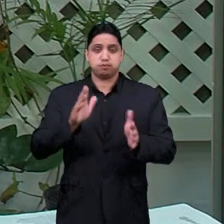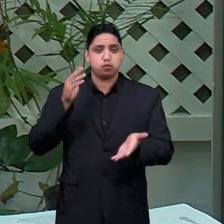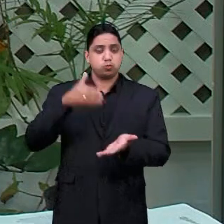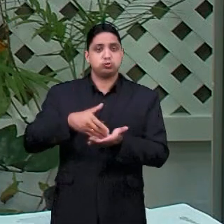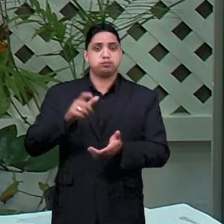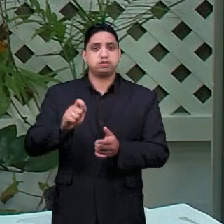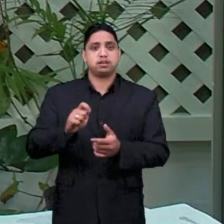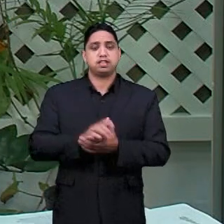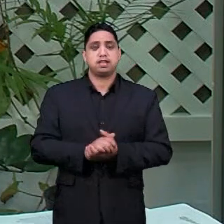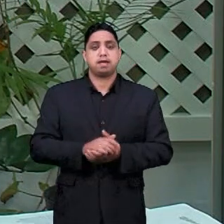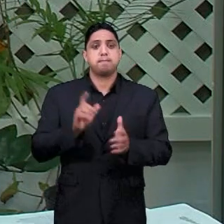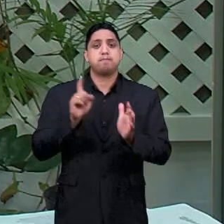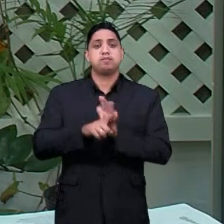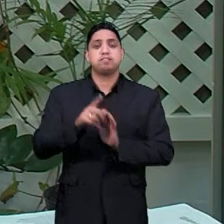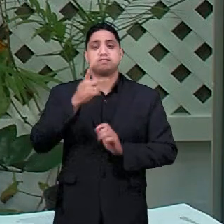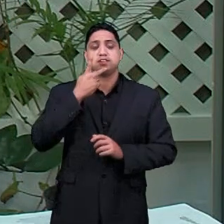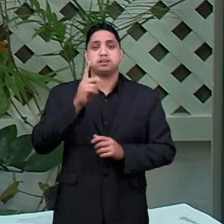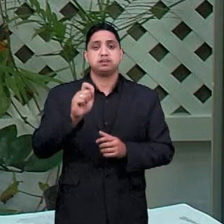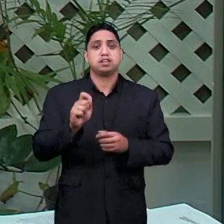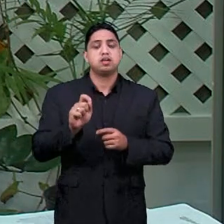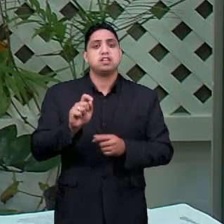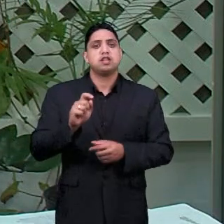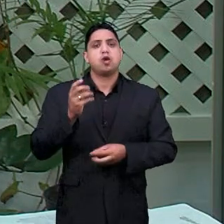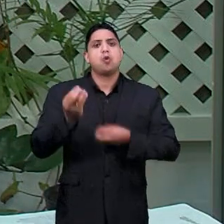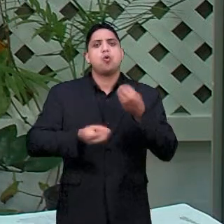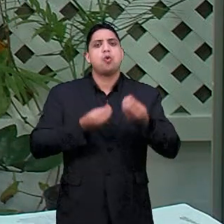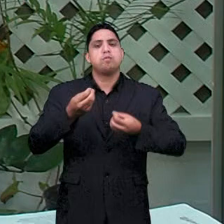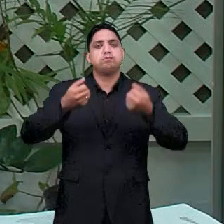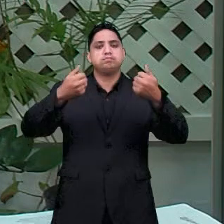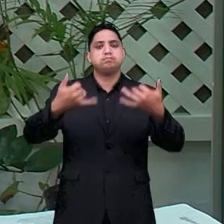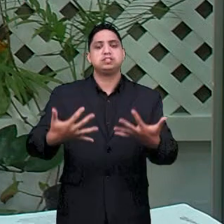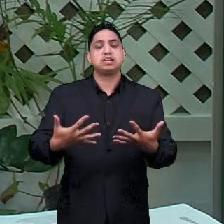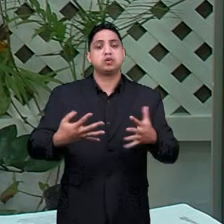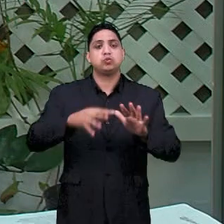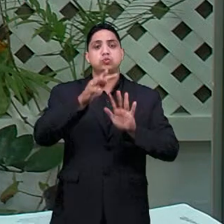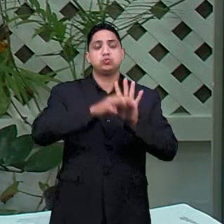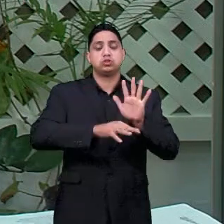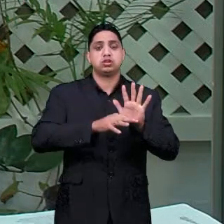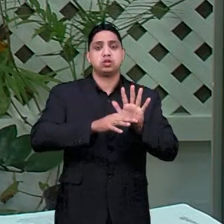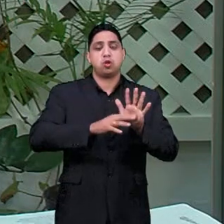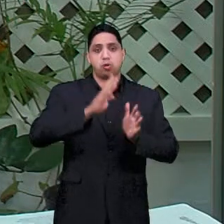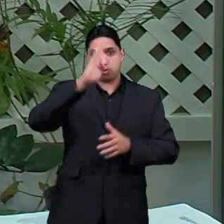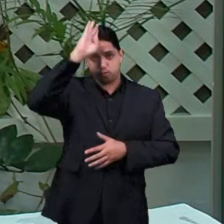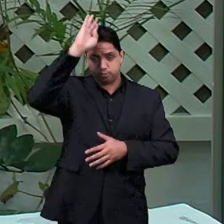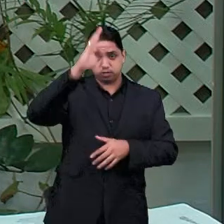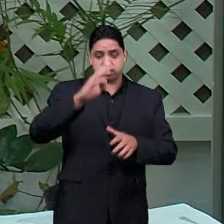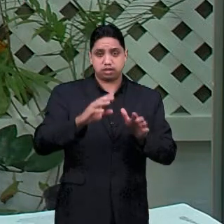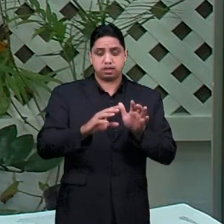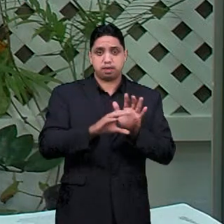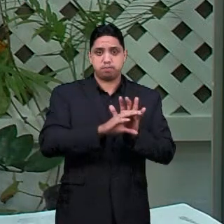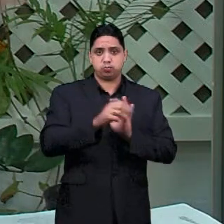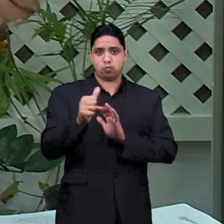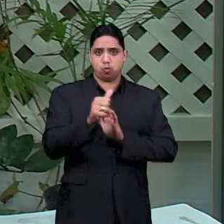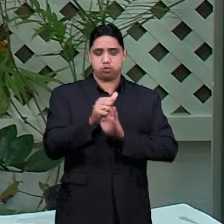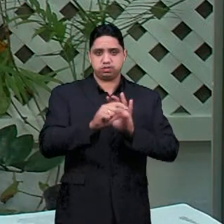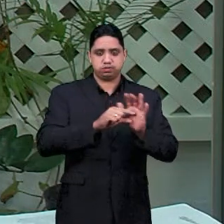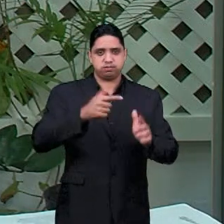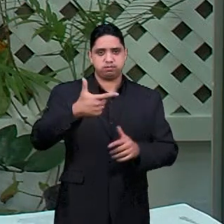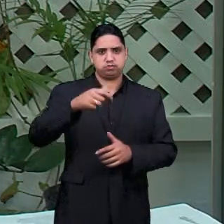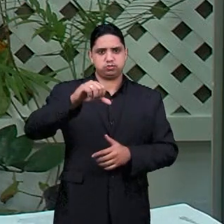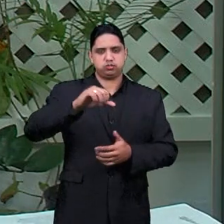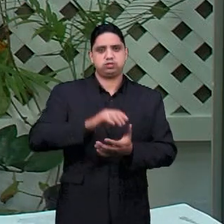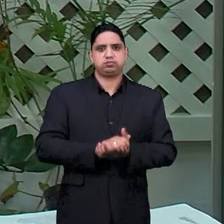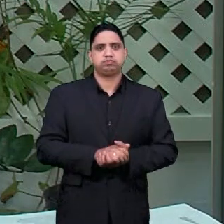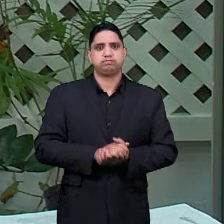celle qu'on nous dit. Comment tu expliques le texte en Romains 11, 29?